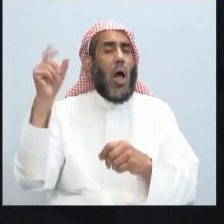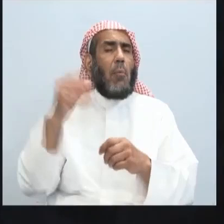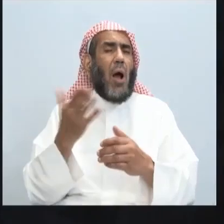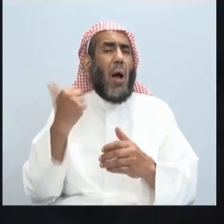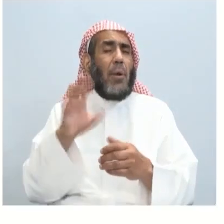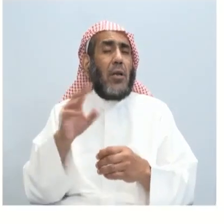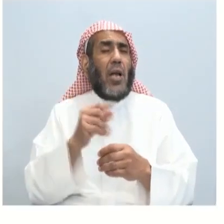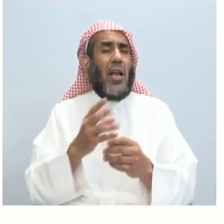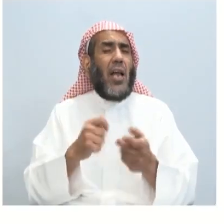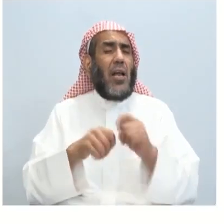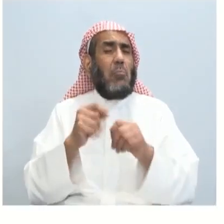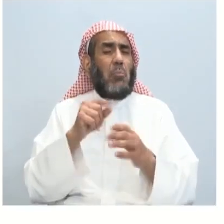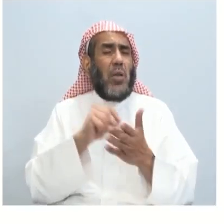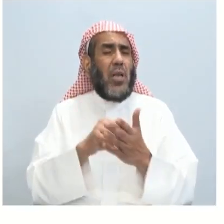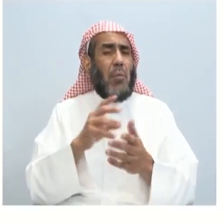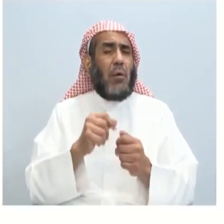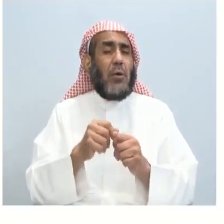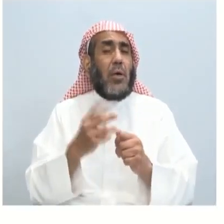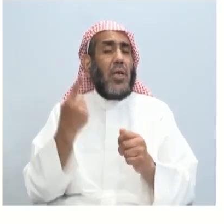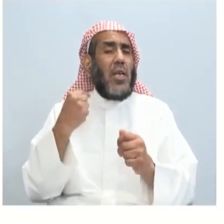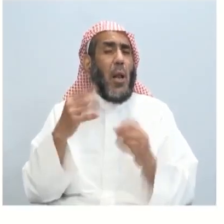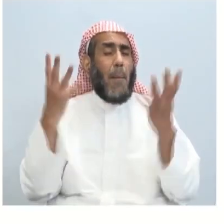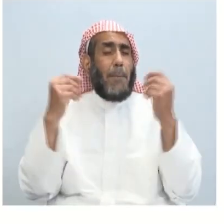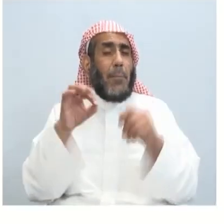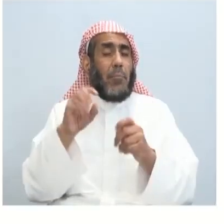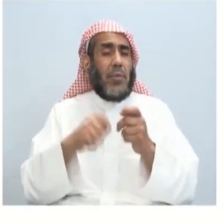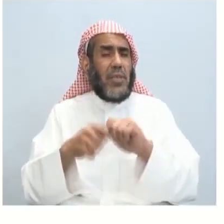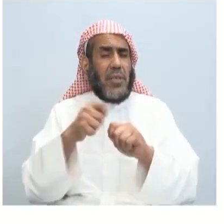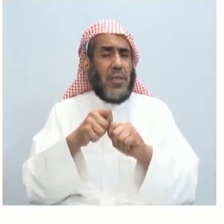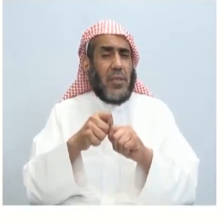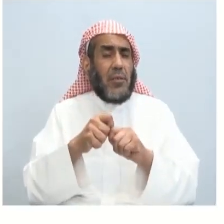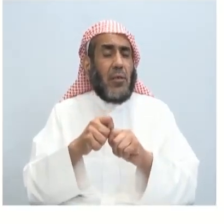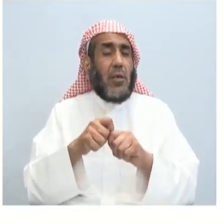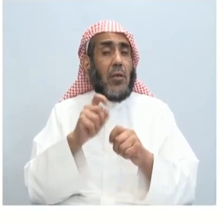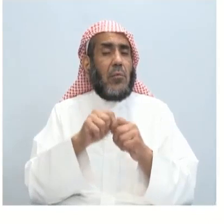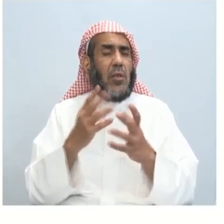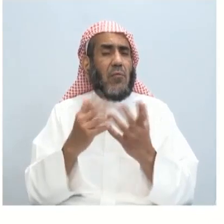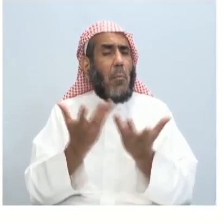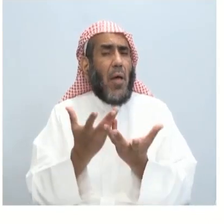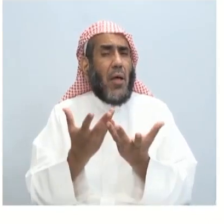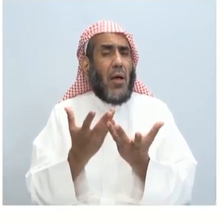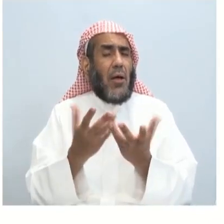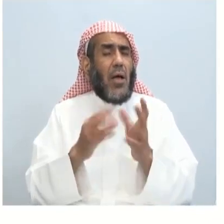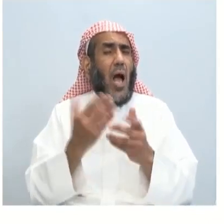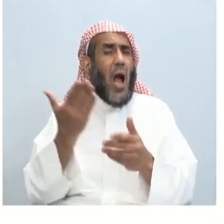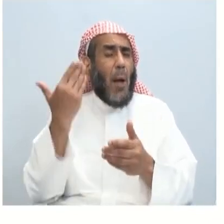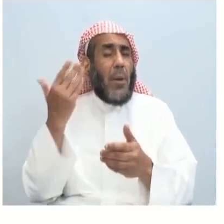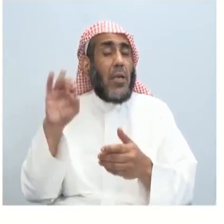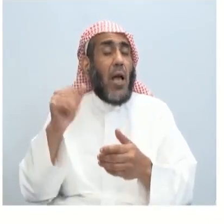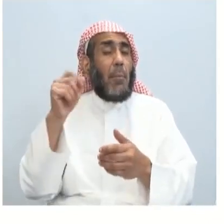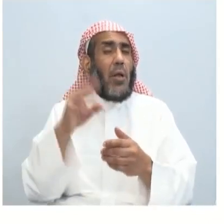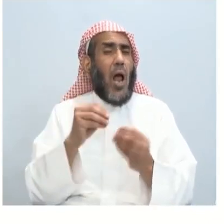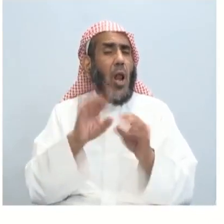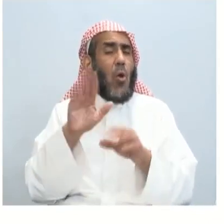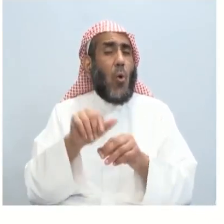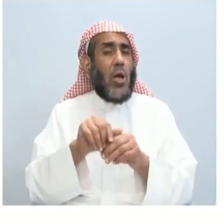بن حيان كان علم الكيمياء يتسم بمعنى علم الكيمياء في النص طبعا كان كان علم الكيمياء يتصف بماذا قبل جابر بن حيان